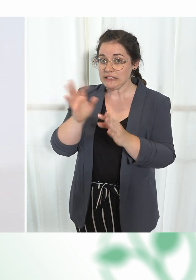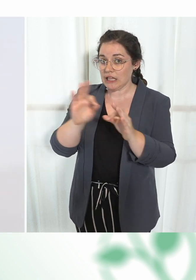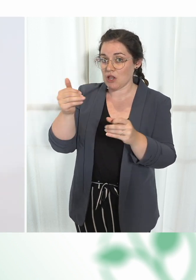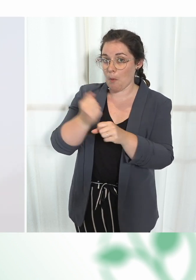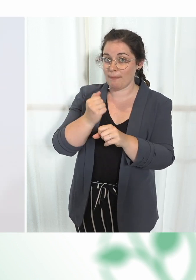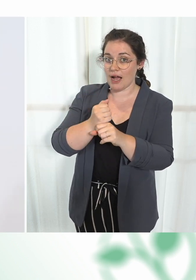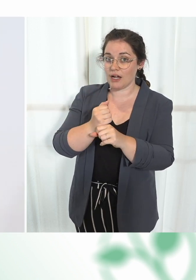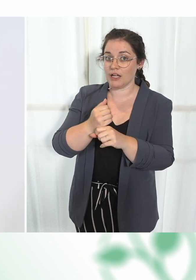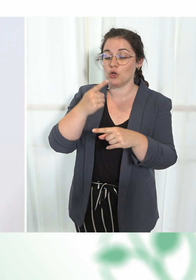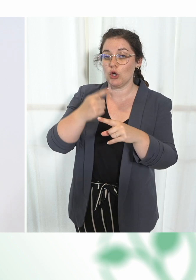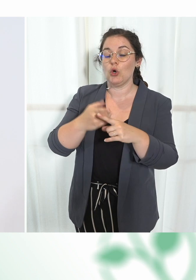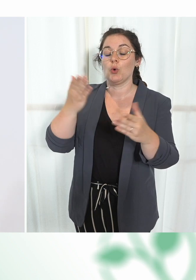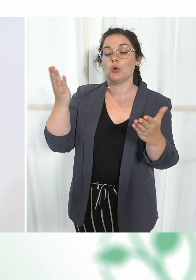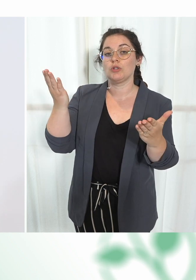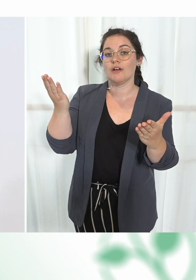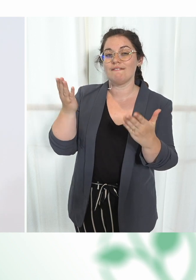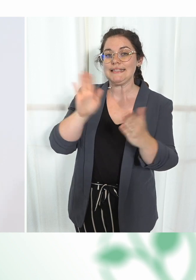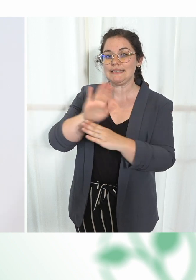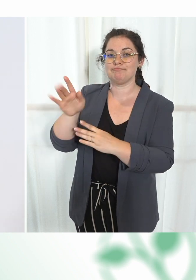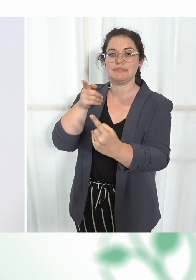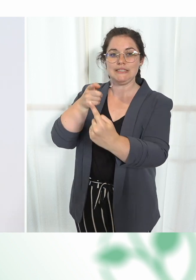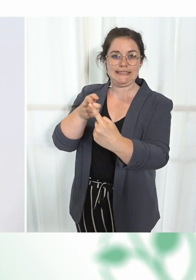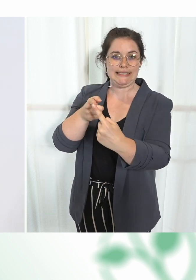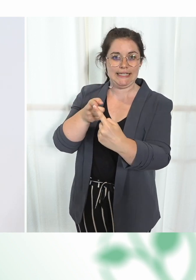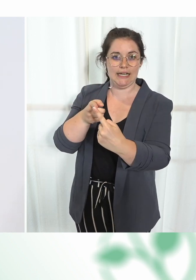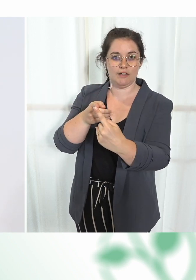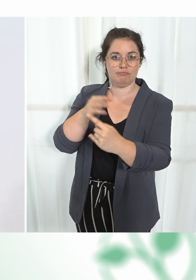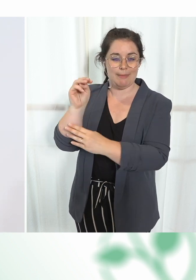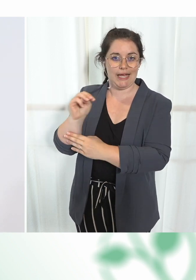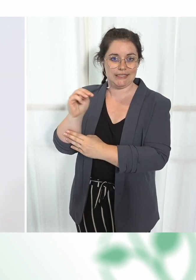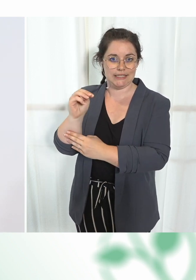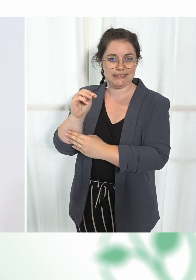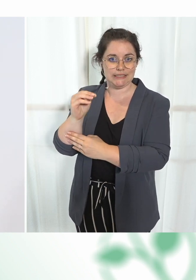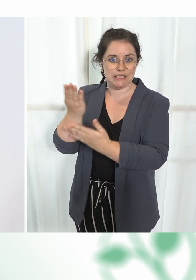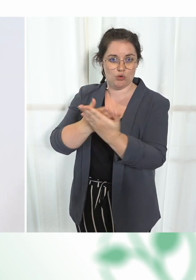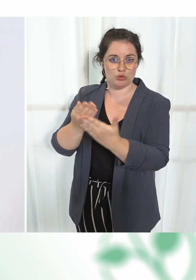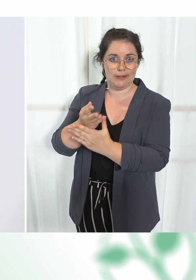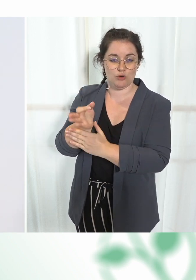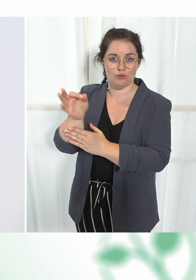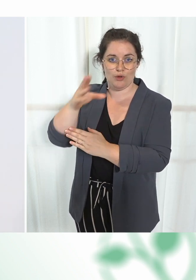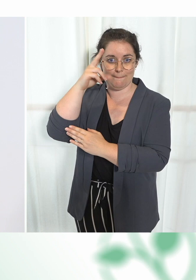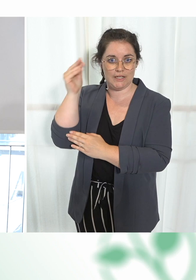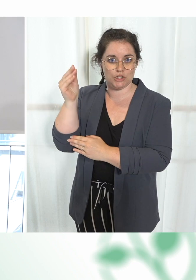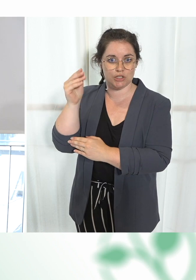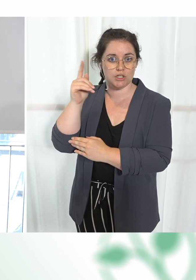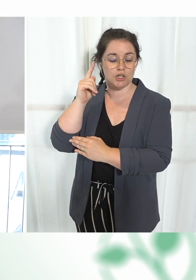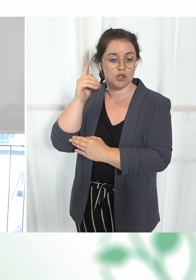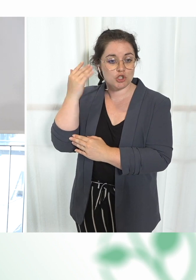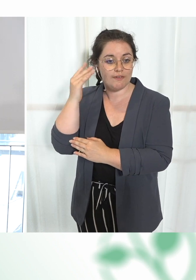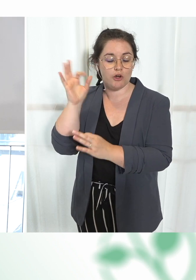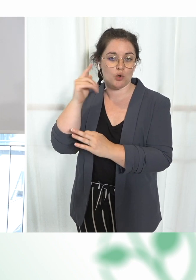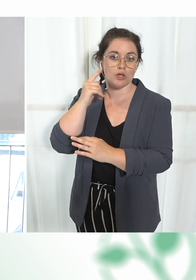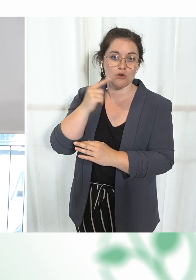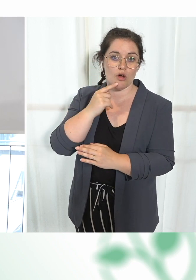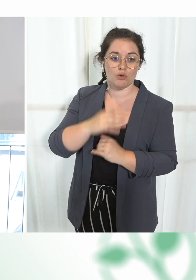Und was sind denn die Ziele von Meritas in der Ausbildung von Menschen, die schwerhörig sind oder die gehörlos